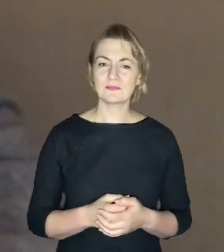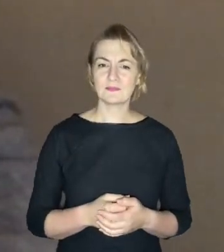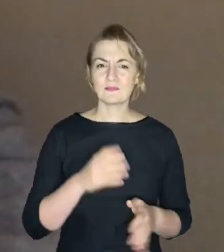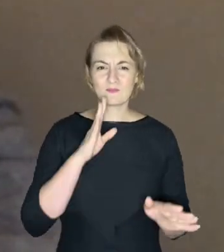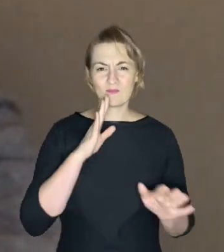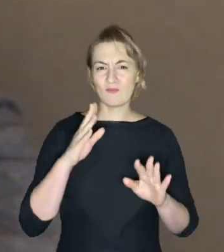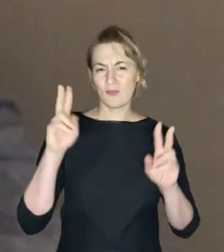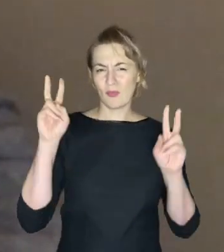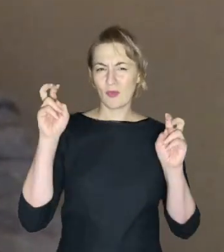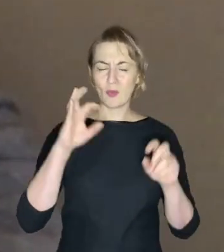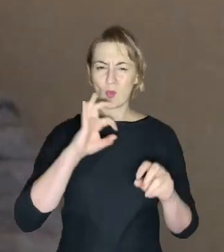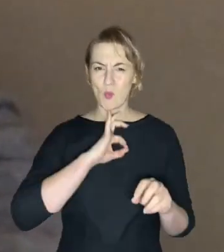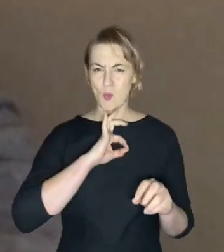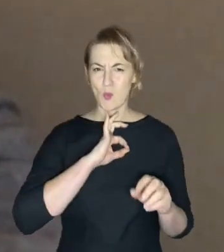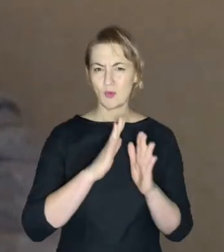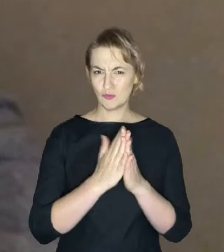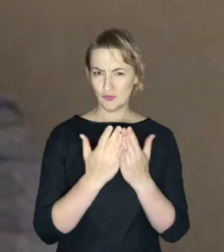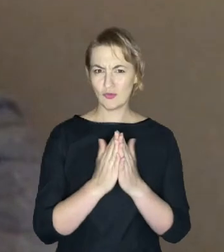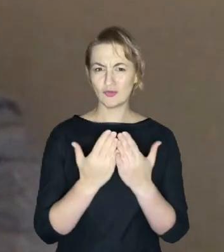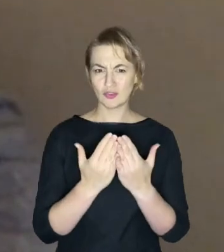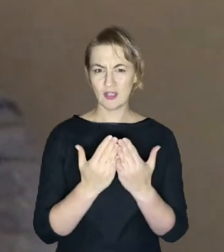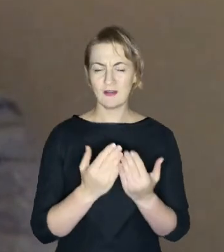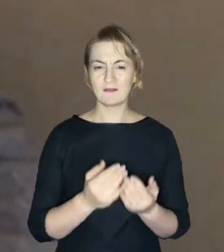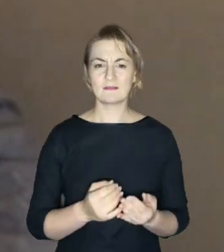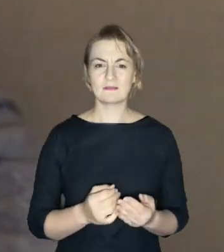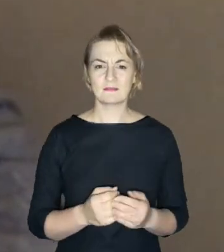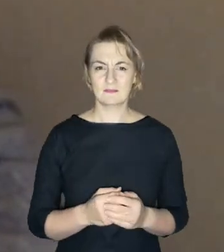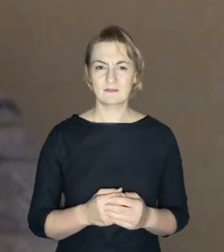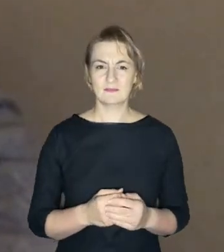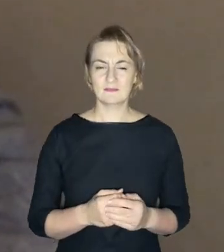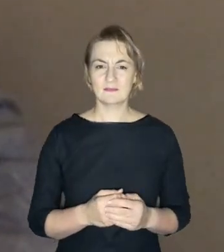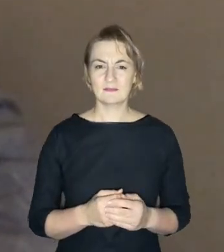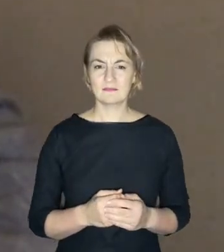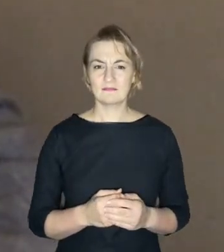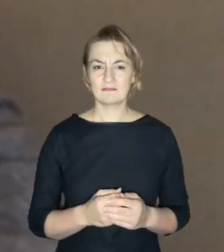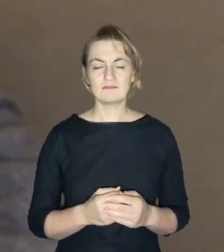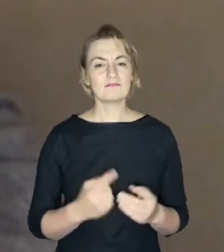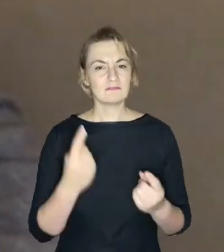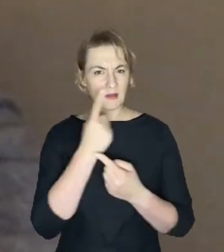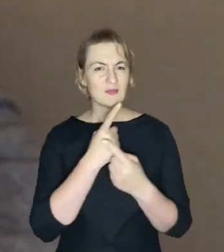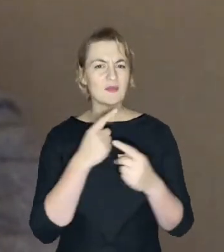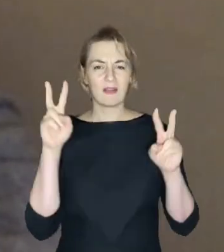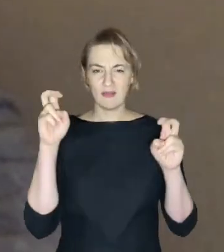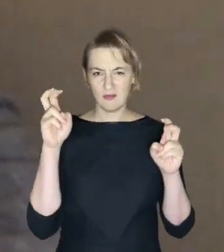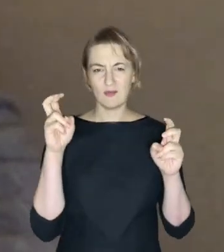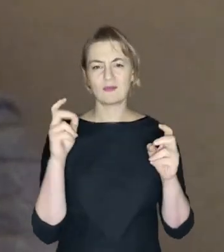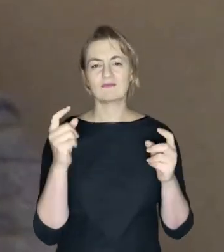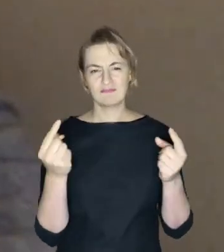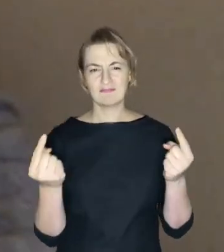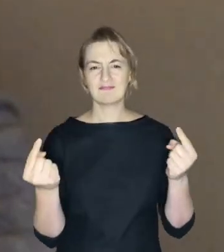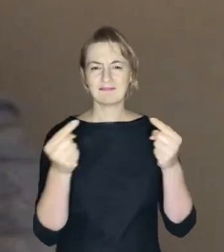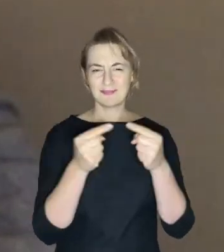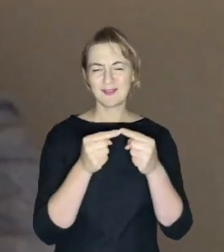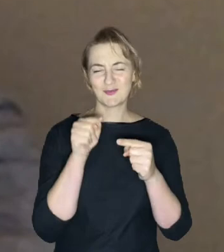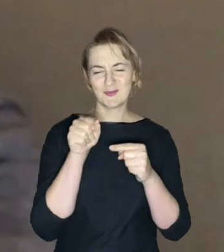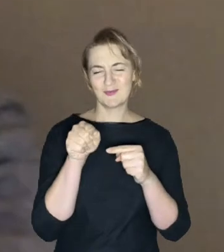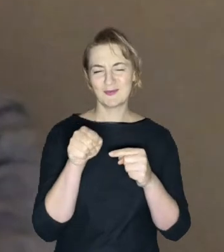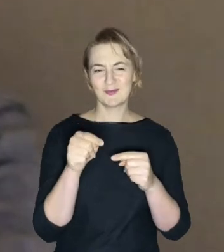moich pierwszych książek. I myślę, że tytuł jest najlepszą częścią tej książki,